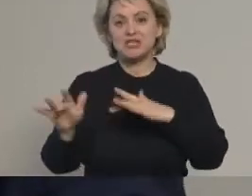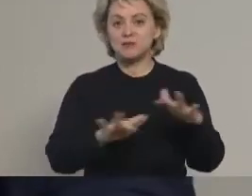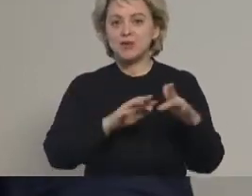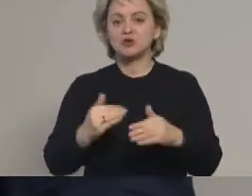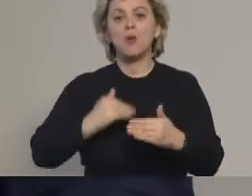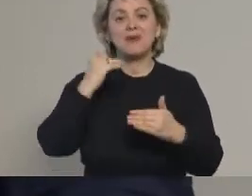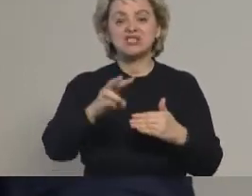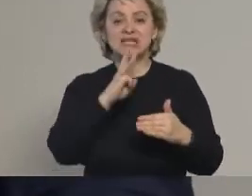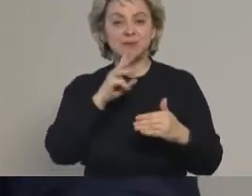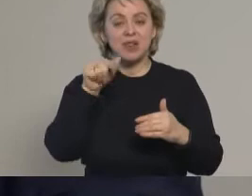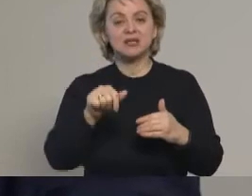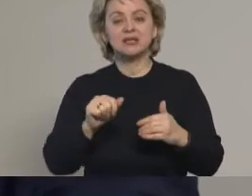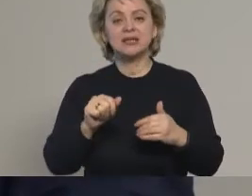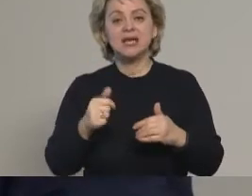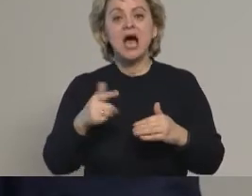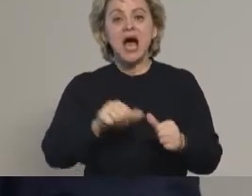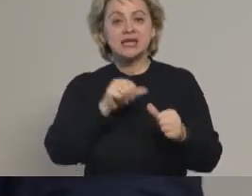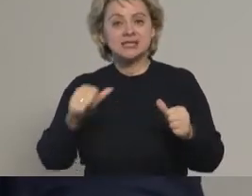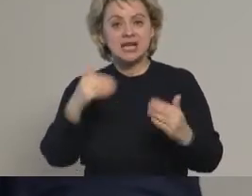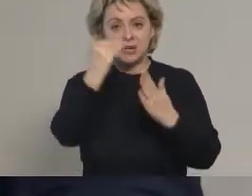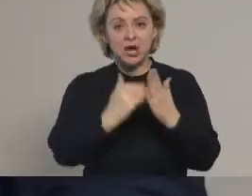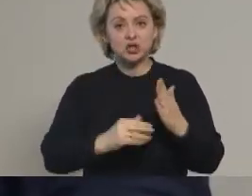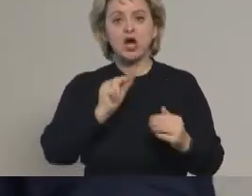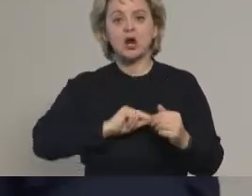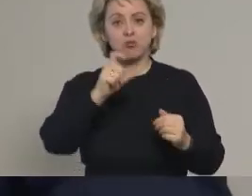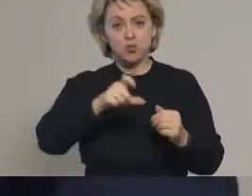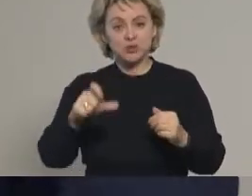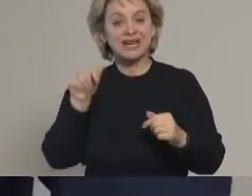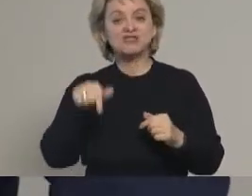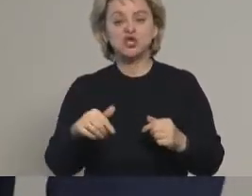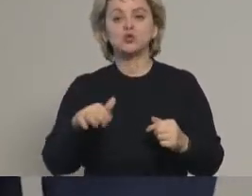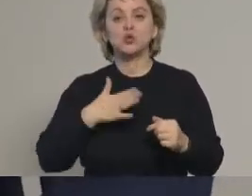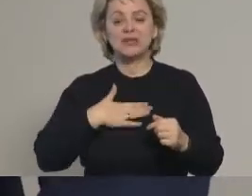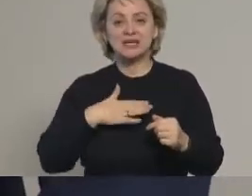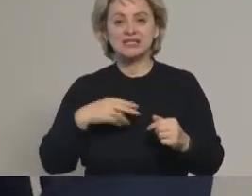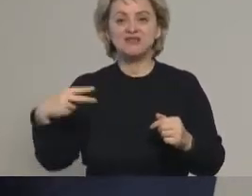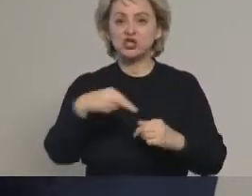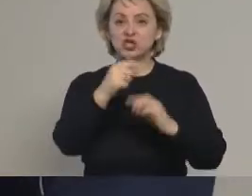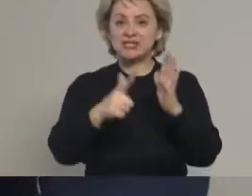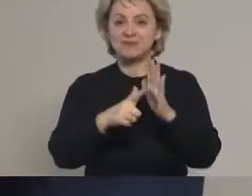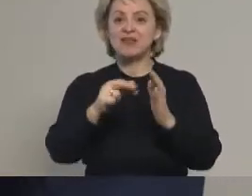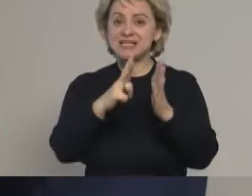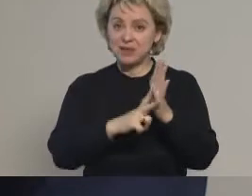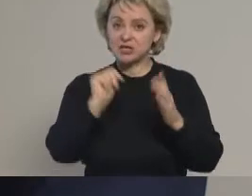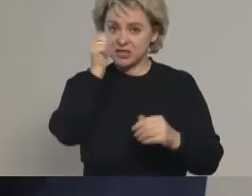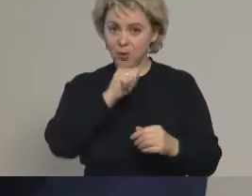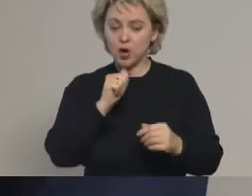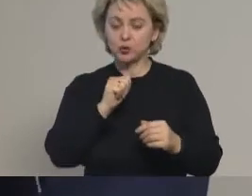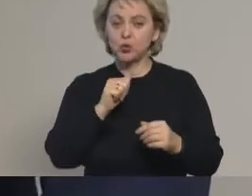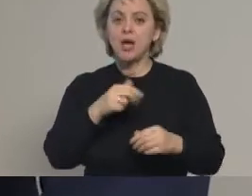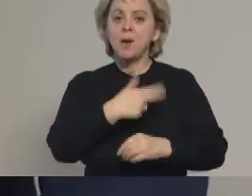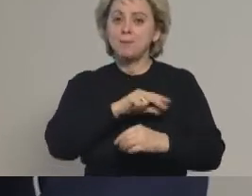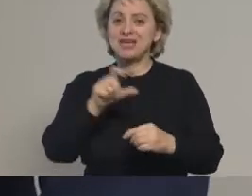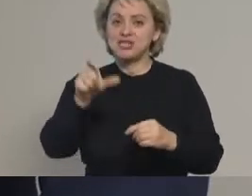по повышению заработной платы отдельным категориям работников. И здесь у нас в 2018 году